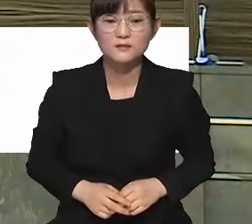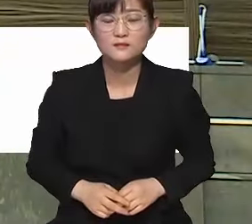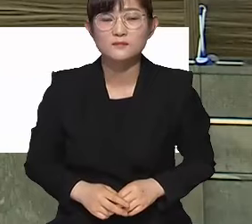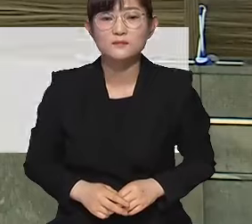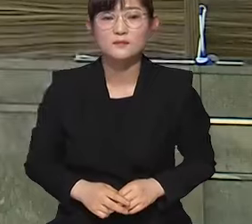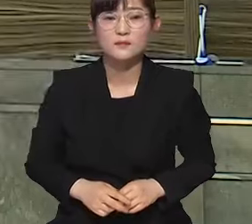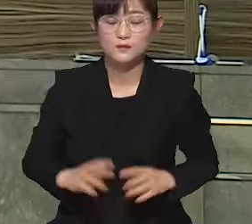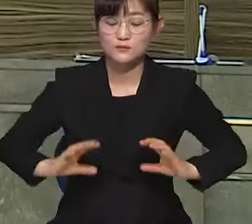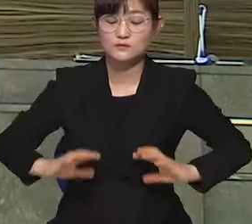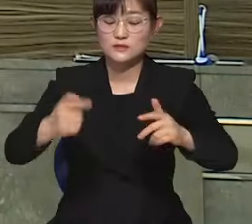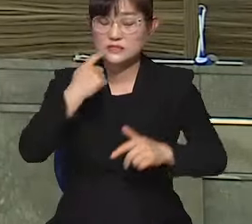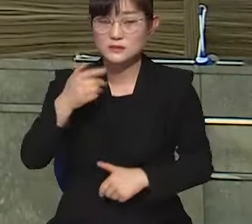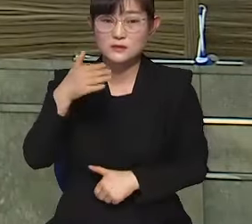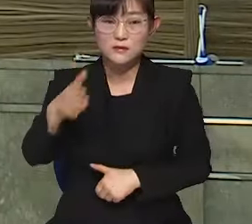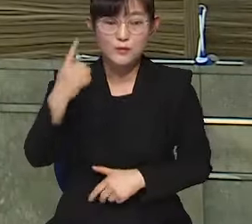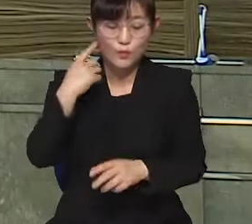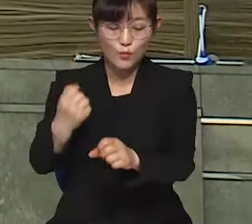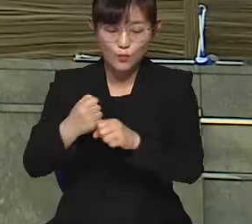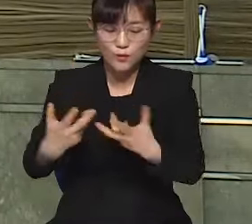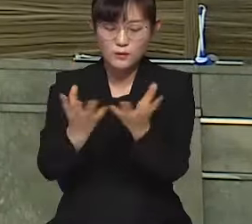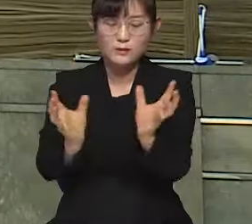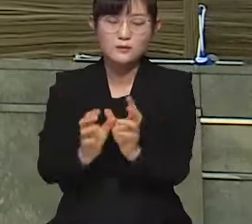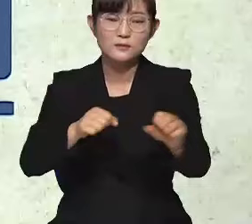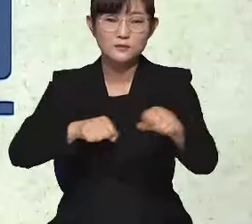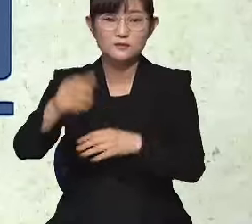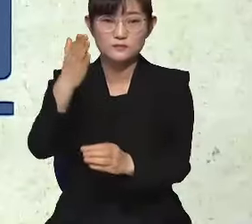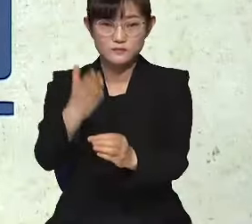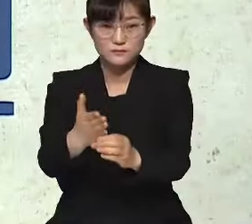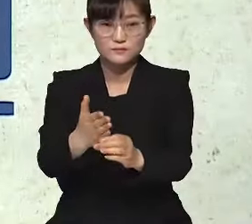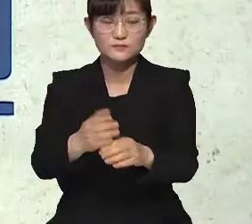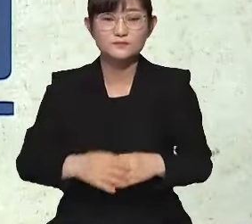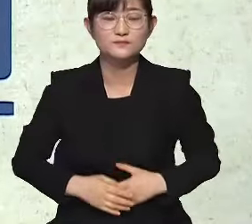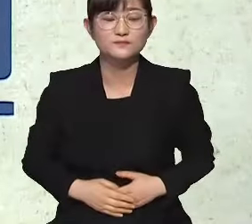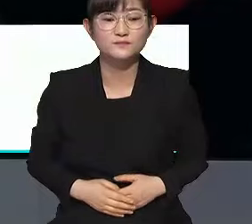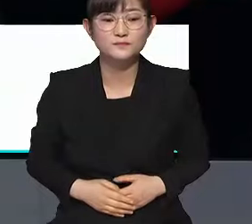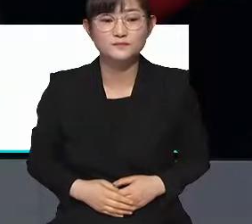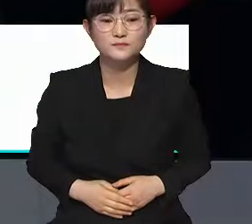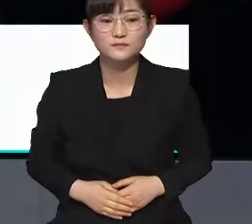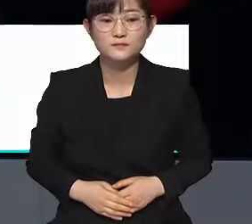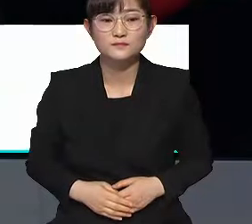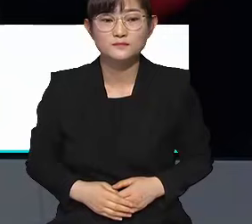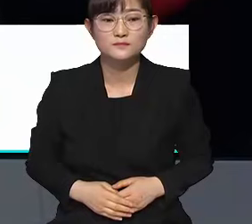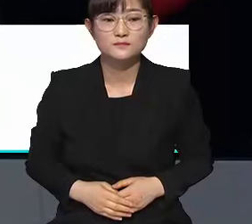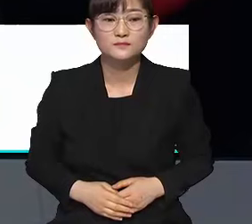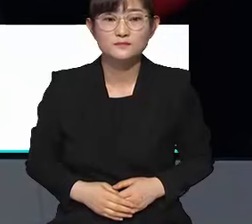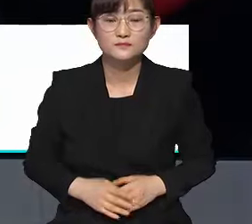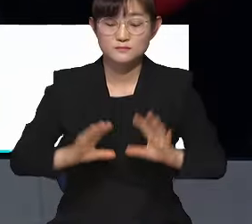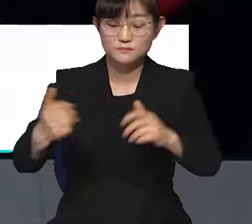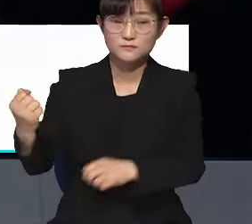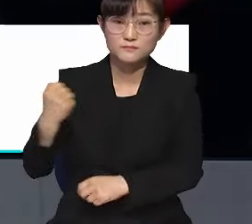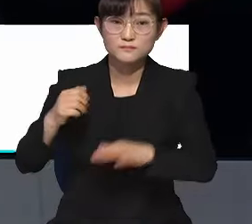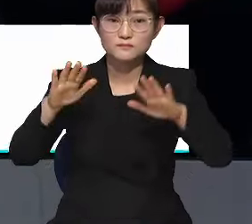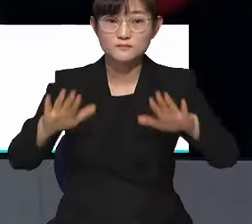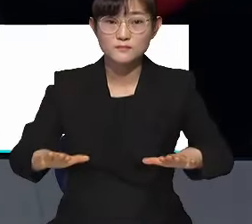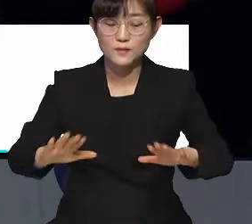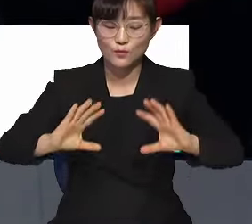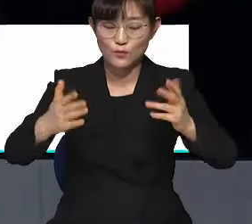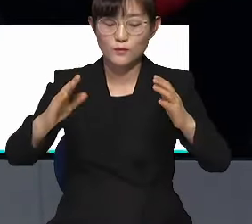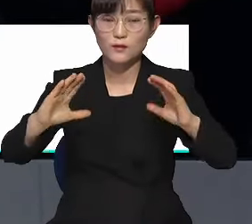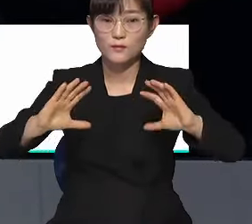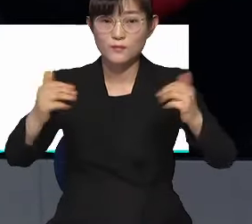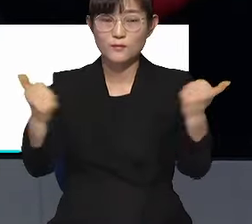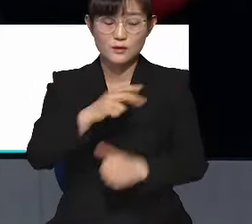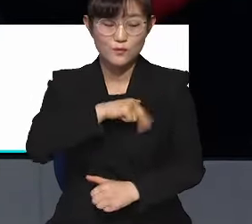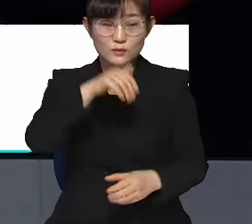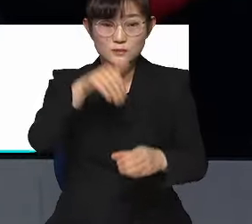근관치료학회 그리고 국제치과연구학회 등에서 활동하고 있습니다. 국민의힘이 이번 국회의원